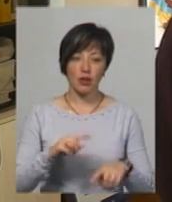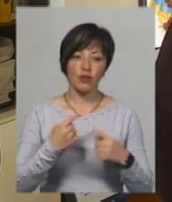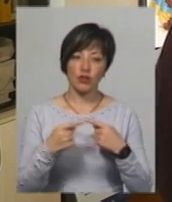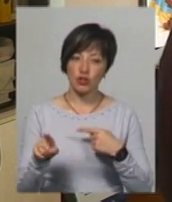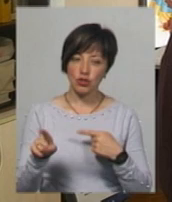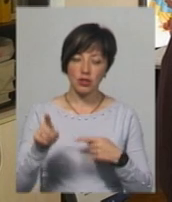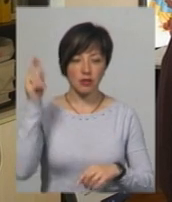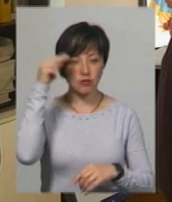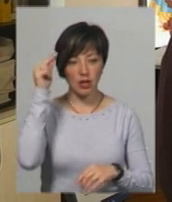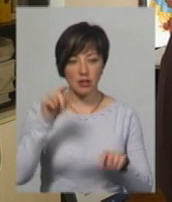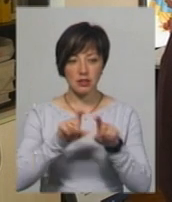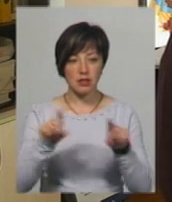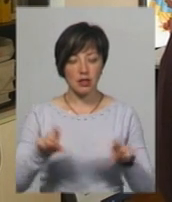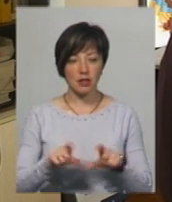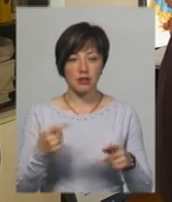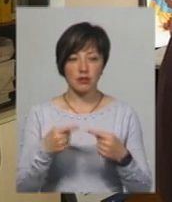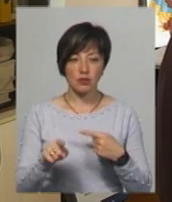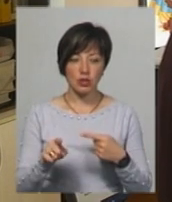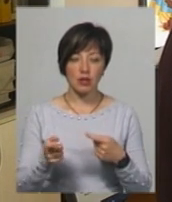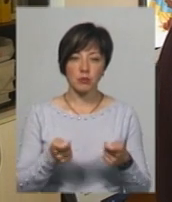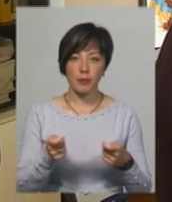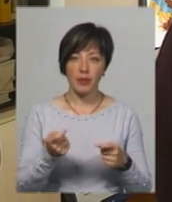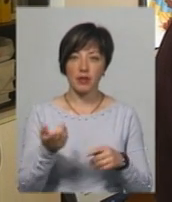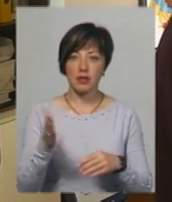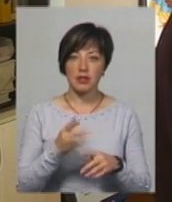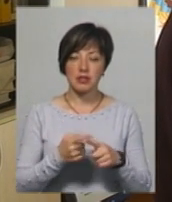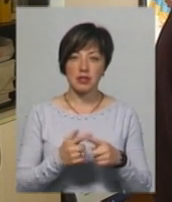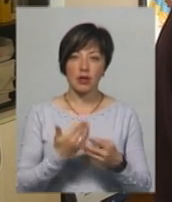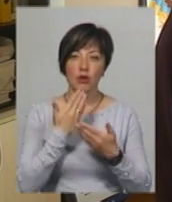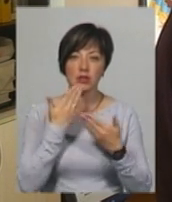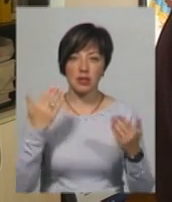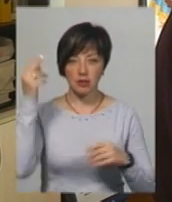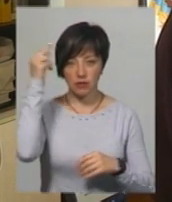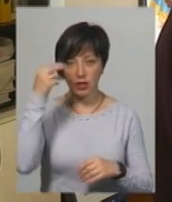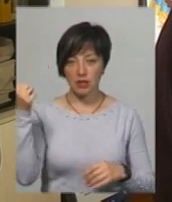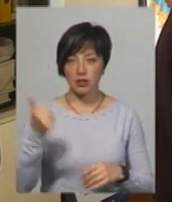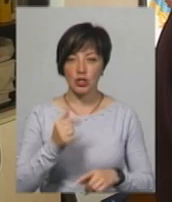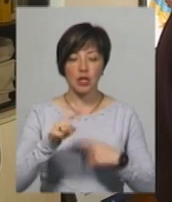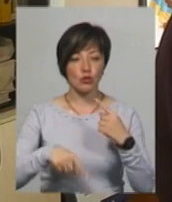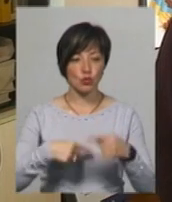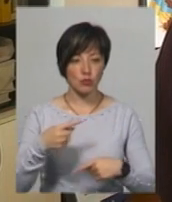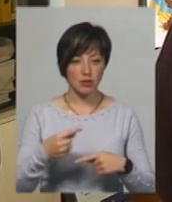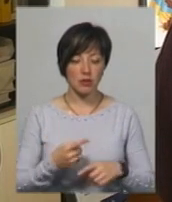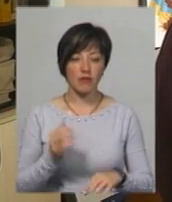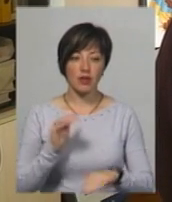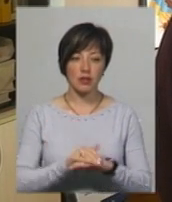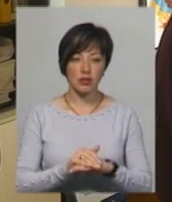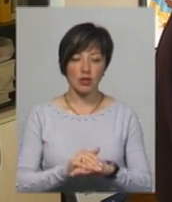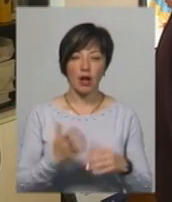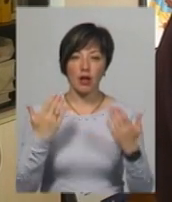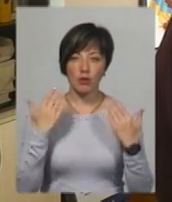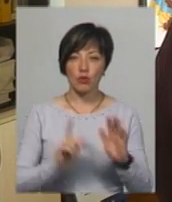інших навчальних закладах, в інших адміністративних одиницях це буде останній навчальний тиждень, буде наступний. Тобто фактично